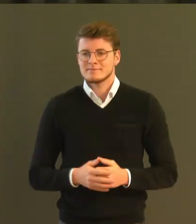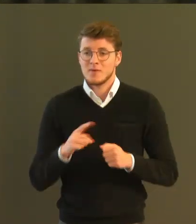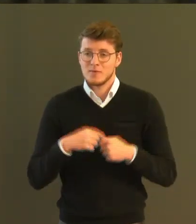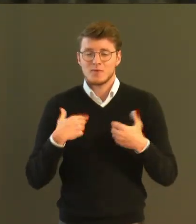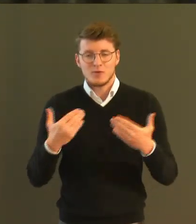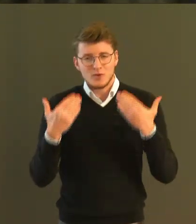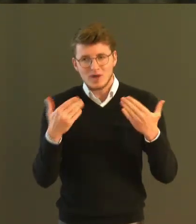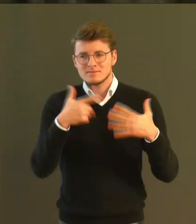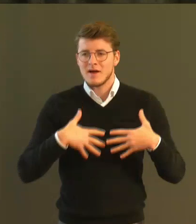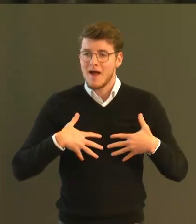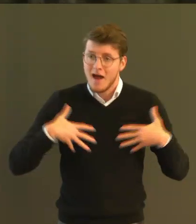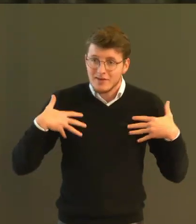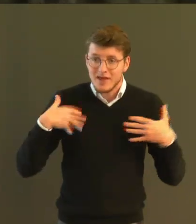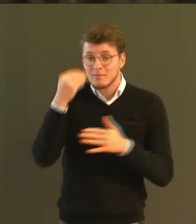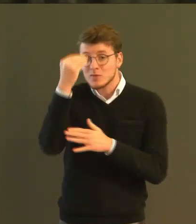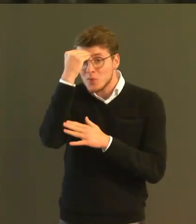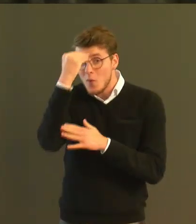kreek